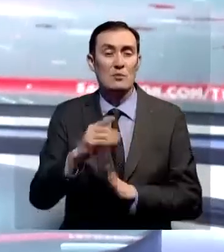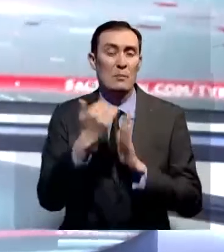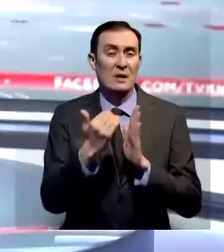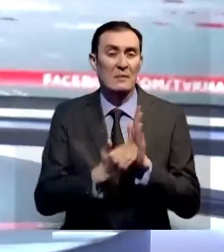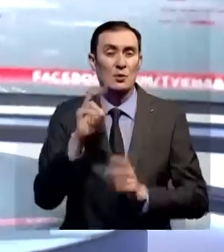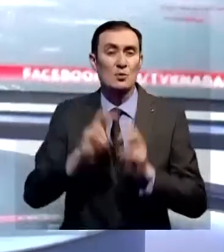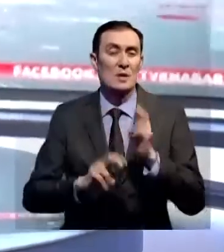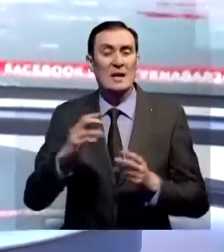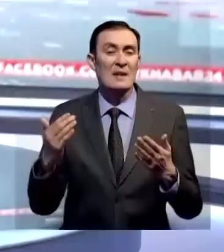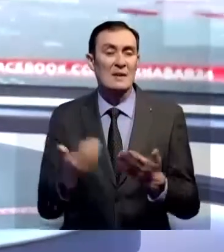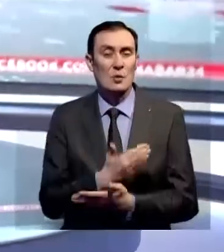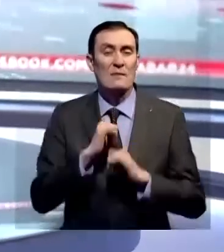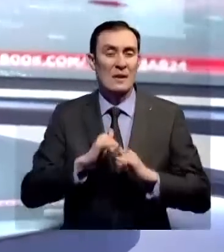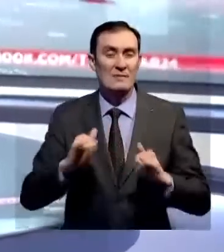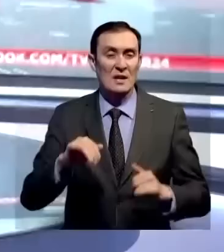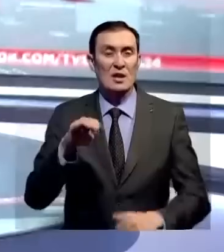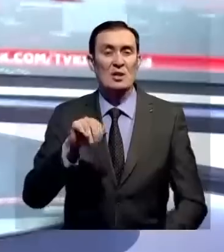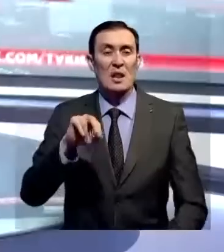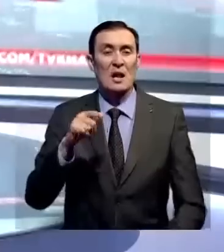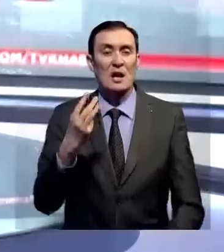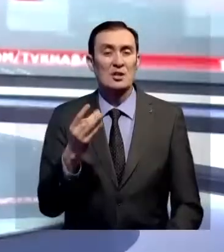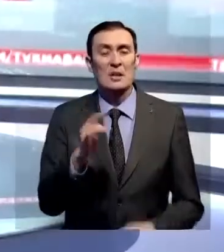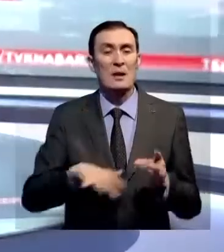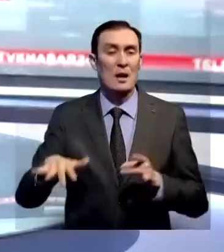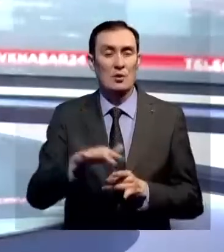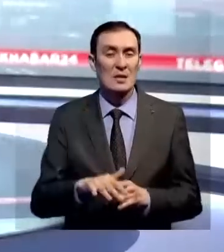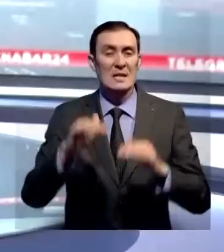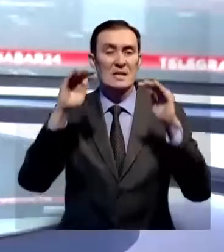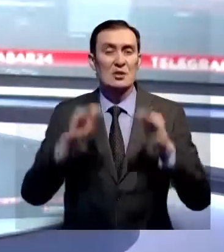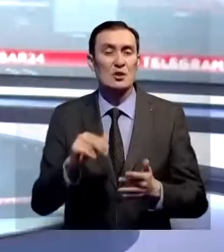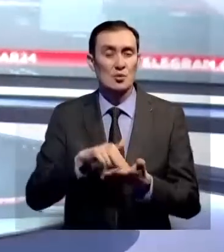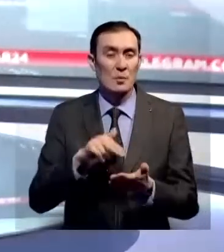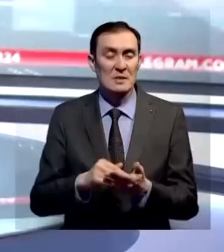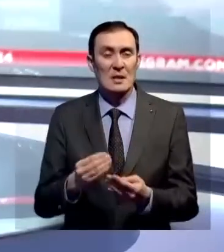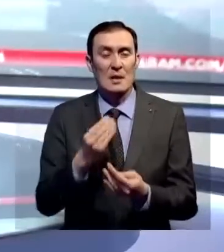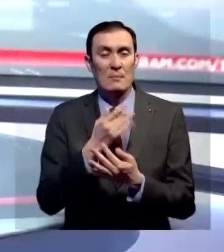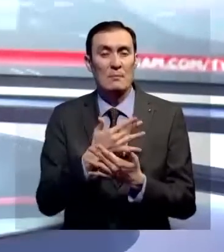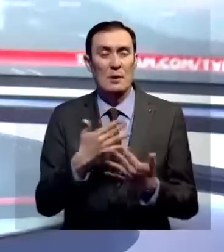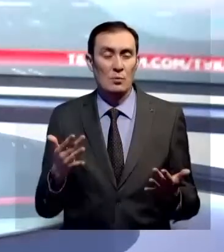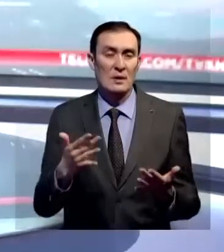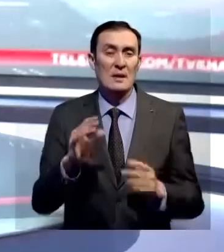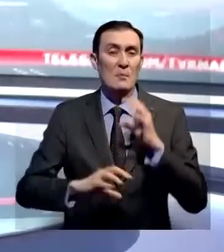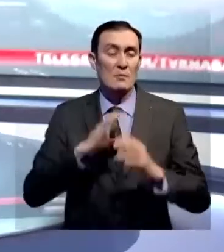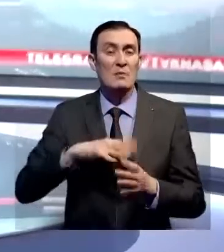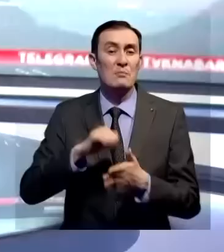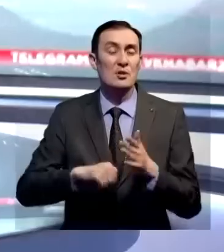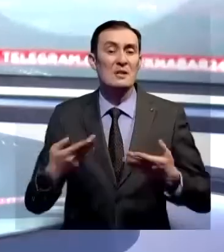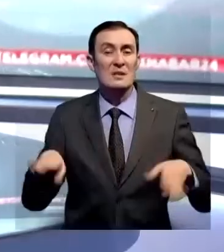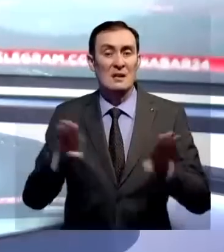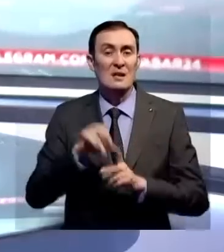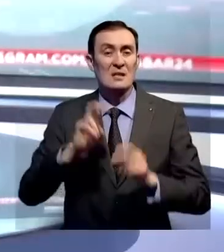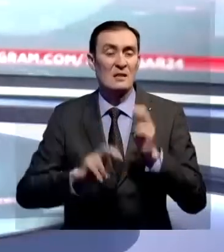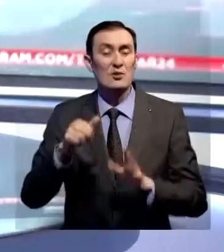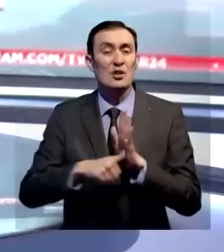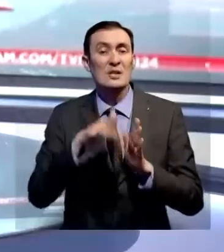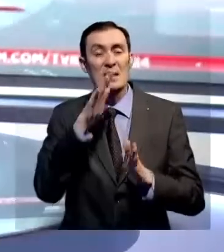запущен по программе индустриально-инновационного развития в Жалагашском районе. Снижение цены на продукт на мировом рынке стало причиной закрытия завода